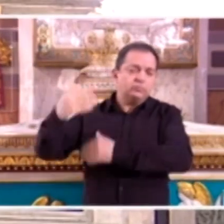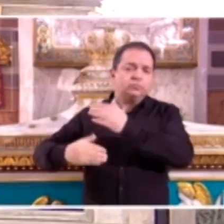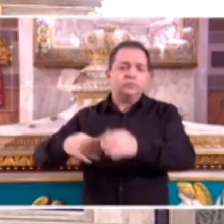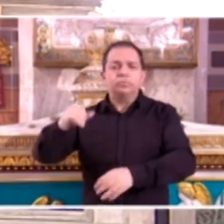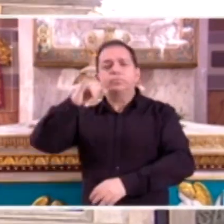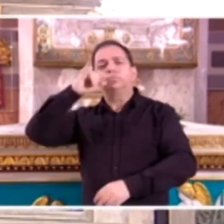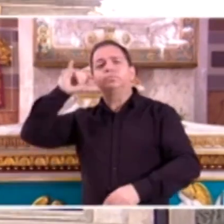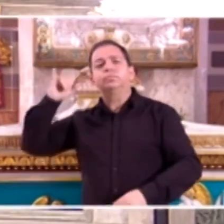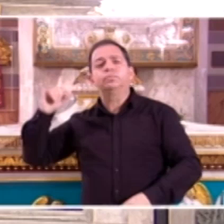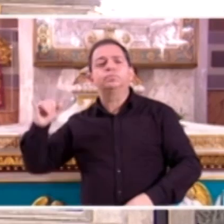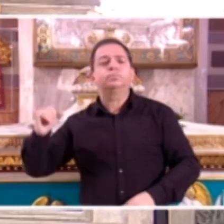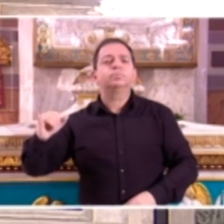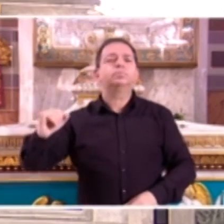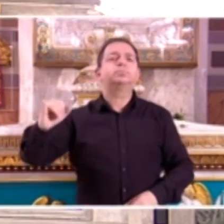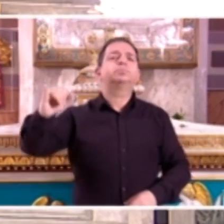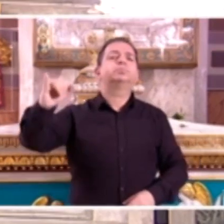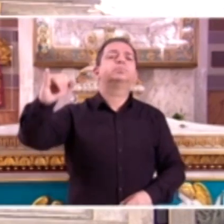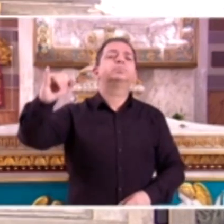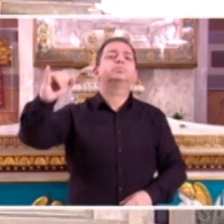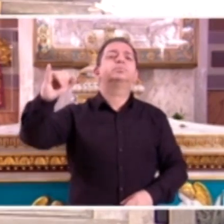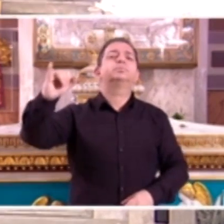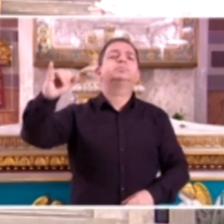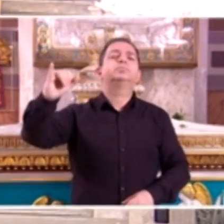τους αιώνας των